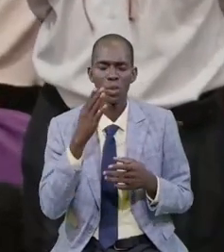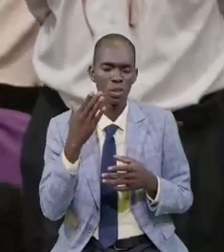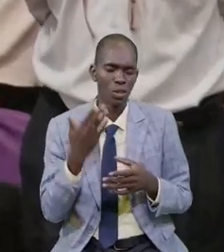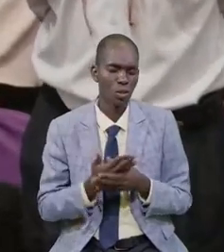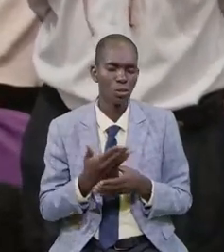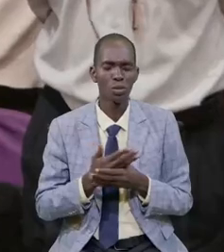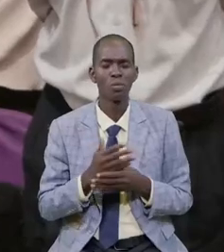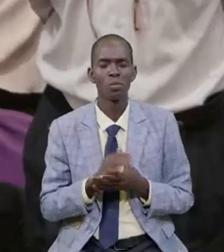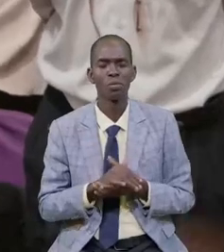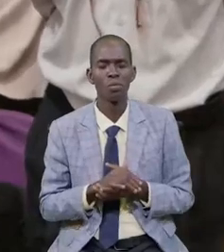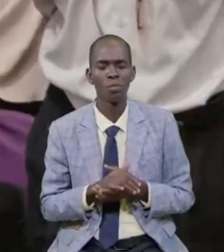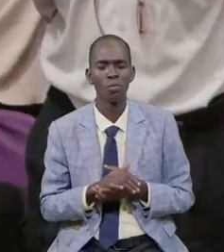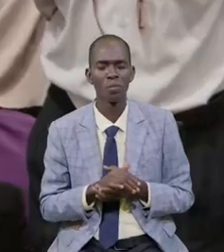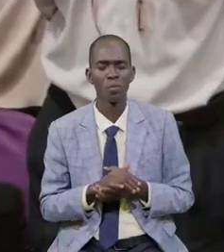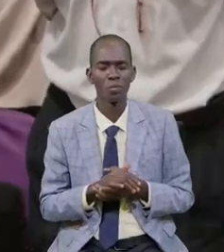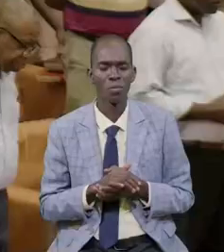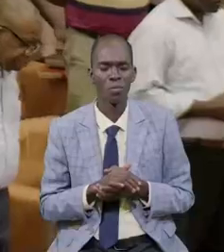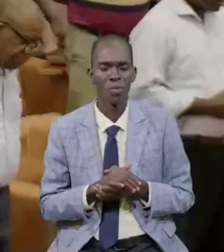d'être secoué.